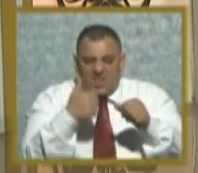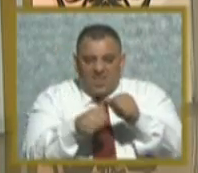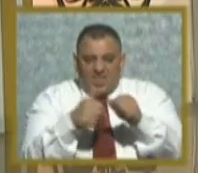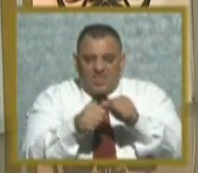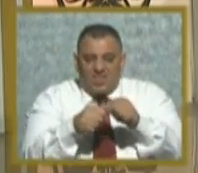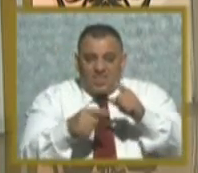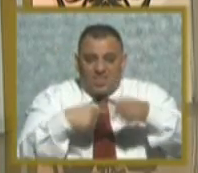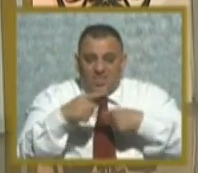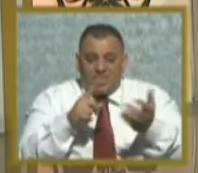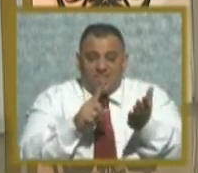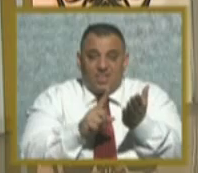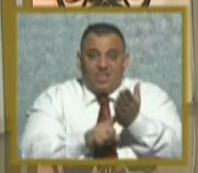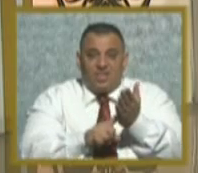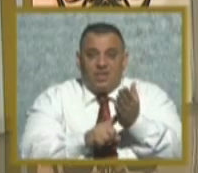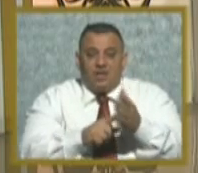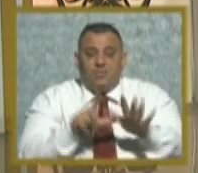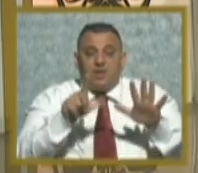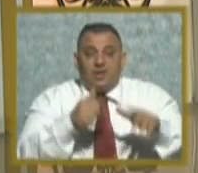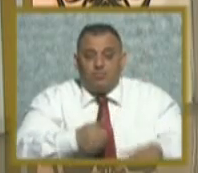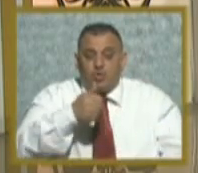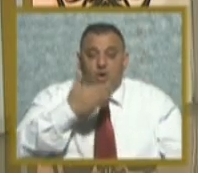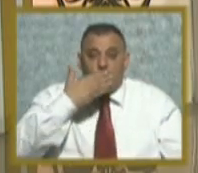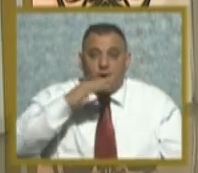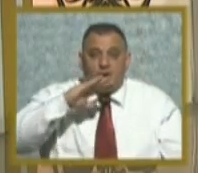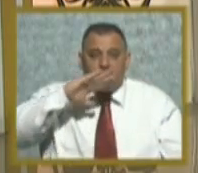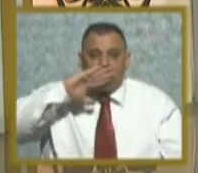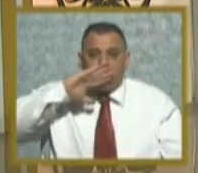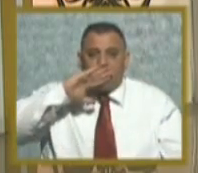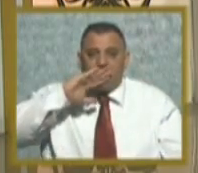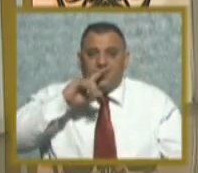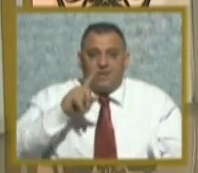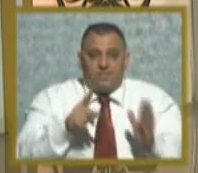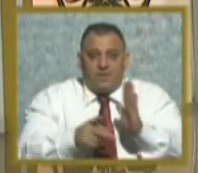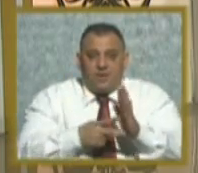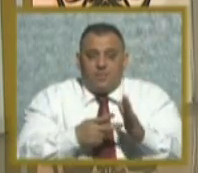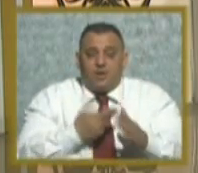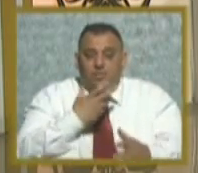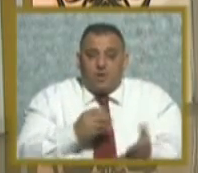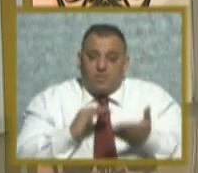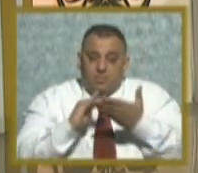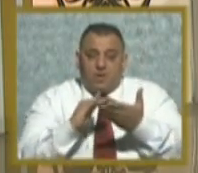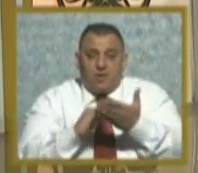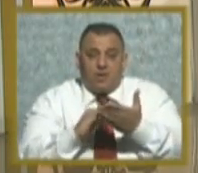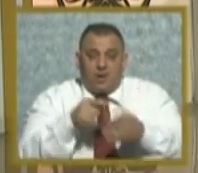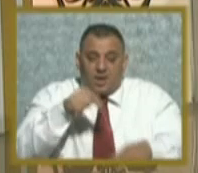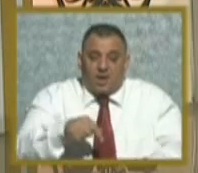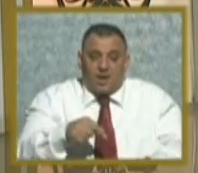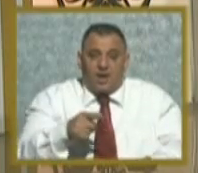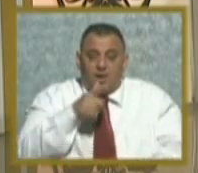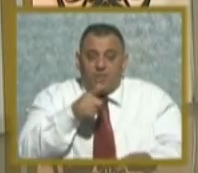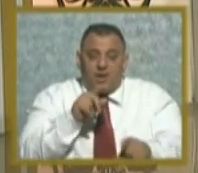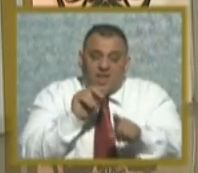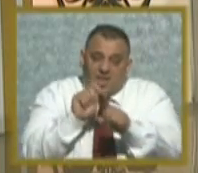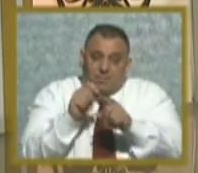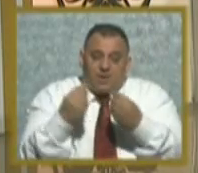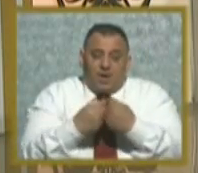القرآن من زمان صور أو 7 صور أنا أختم القرآن الحمد لله، كان فني مطوع يعني تعلمني وكل شيء، بس الحين مطوع ما عندي بس